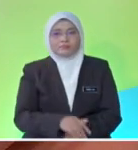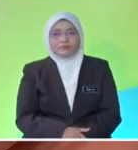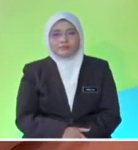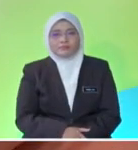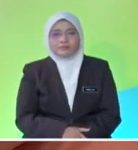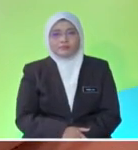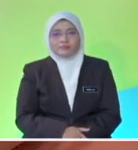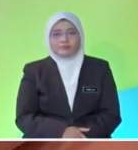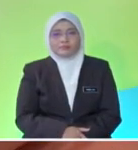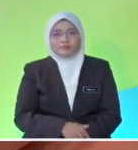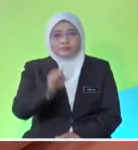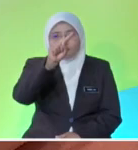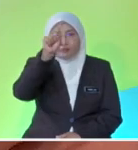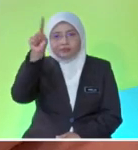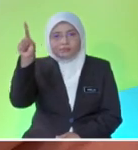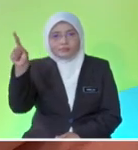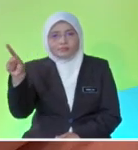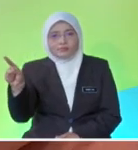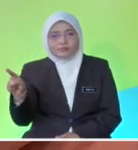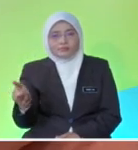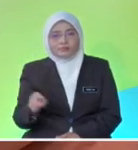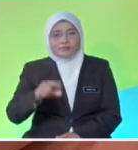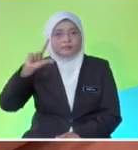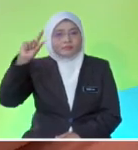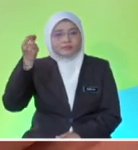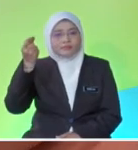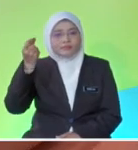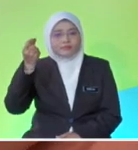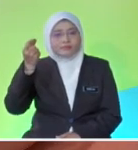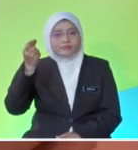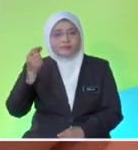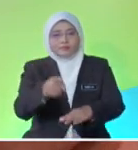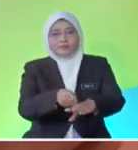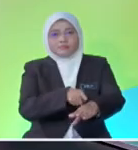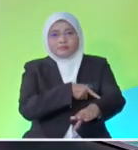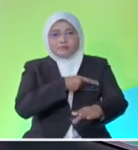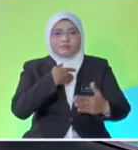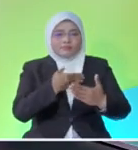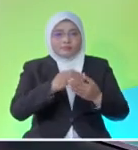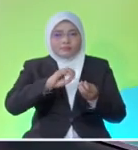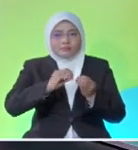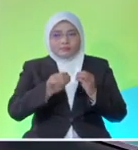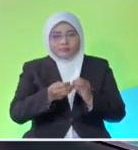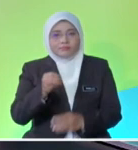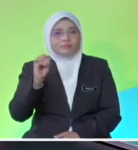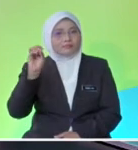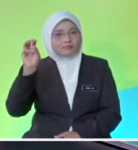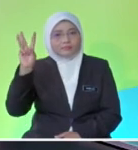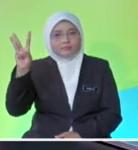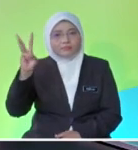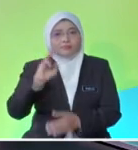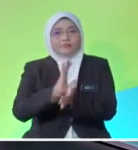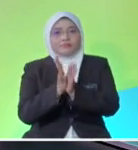pukul 12:30 minit. Baik. Okey. Tengah hari tau. Tengah hari.